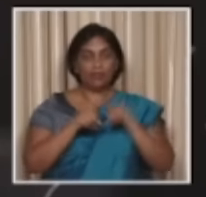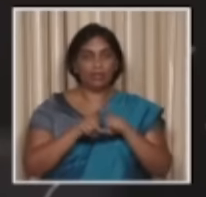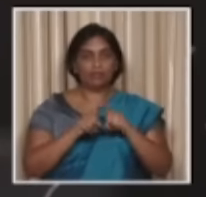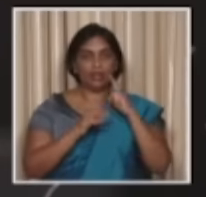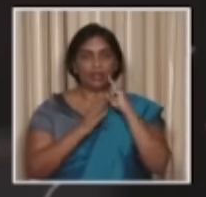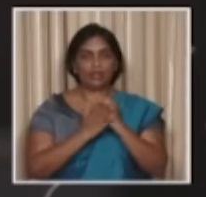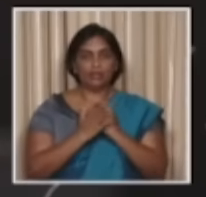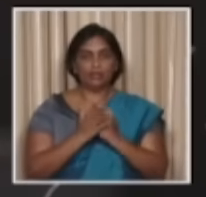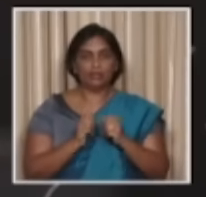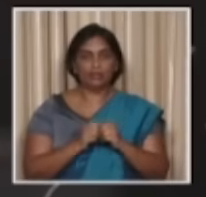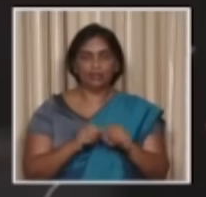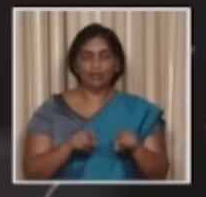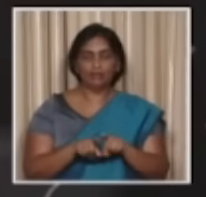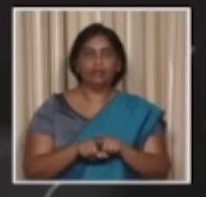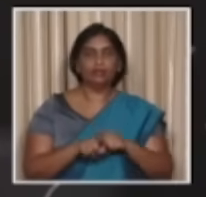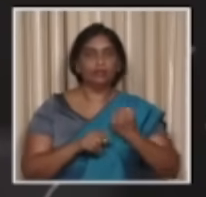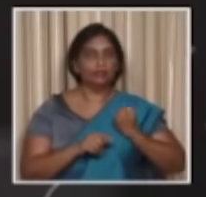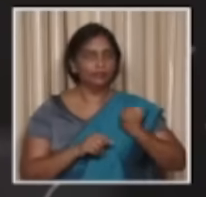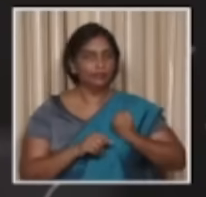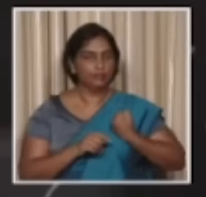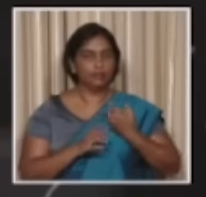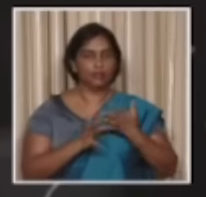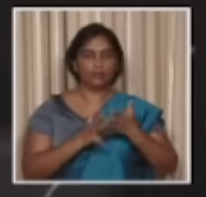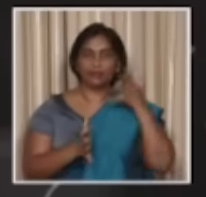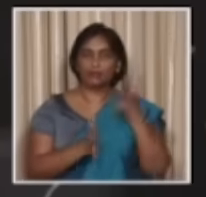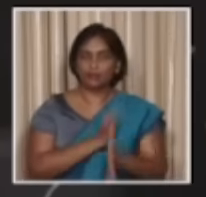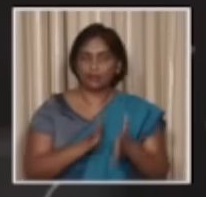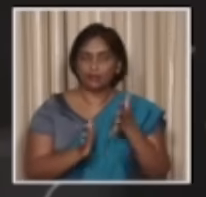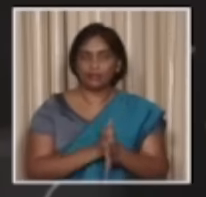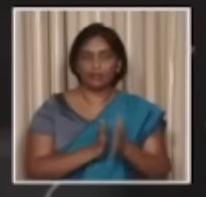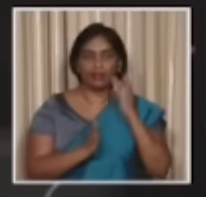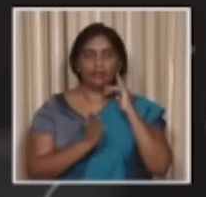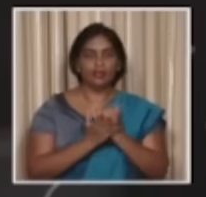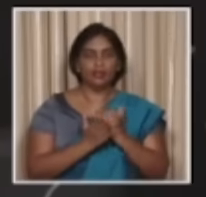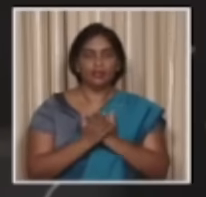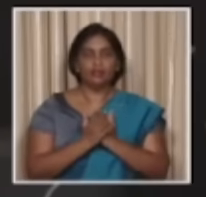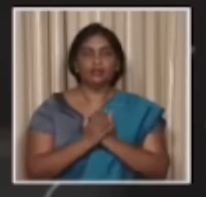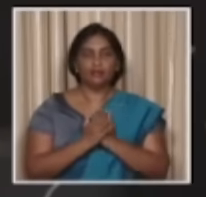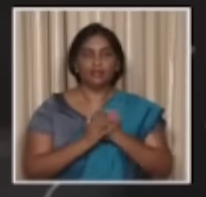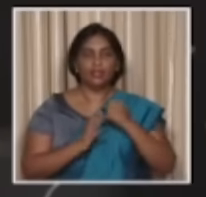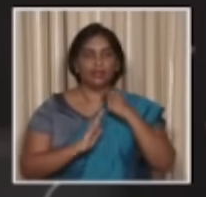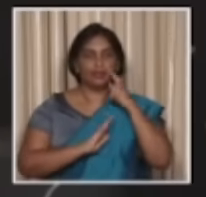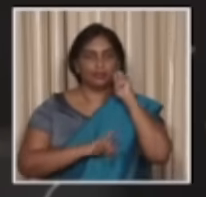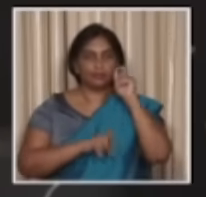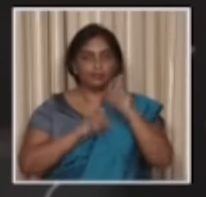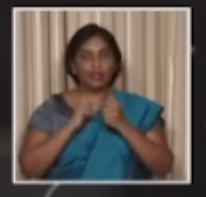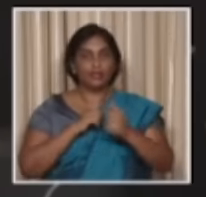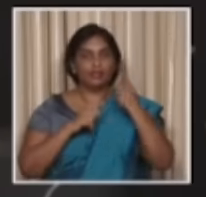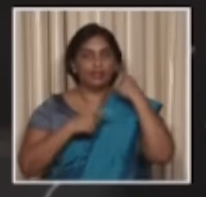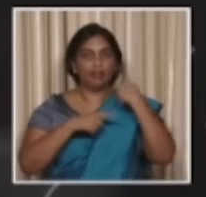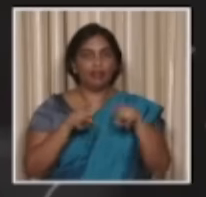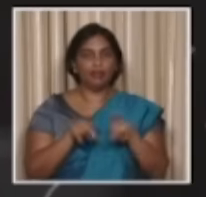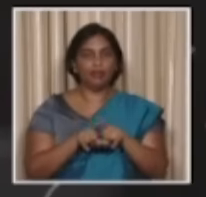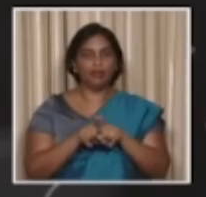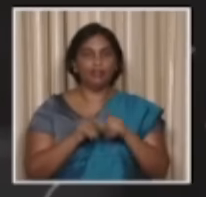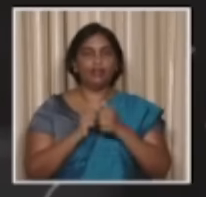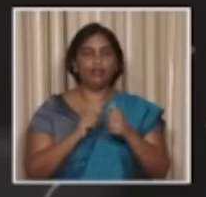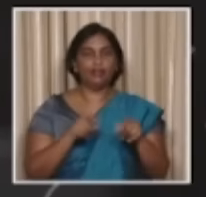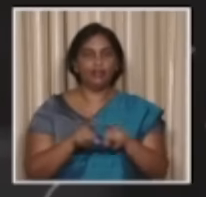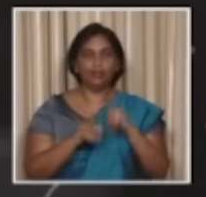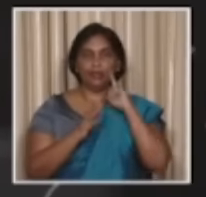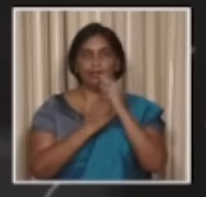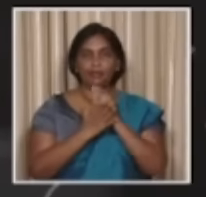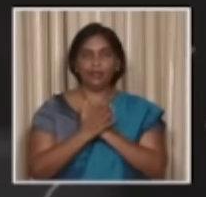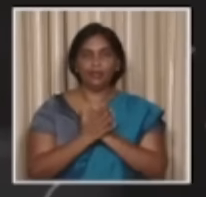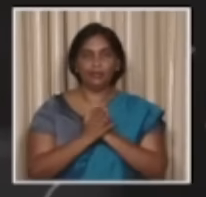වර්ධමෙන්ම වෛද්‍යවරුන්ගේ අතපසු වීම නිසාත් ජනතාවට රෝගීන්ට සිදුවෙන අසාධාරණ ගැන අහන්න හම්බ වෙනවා.